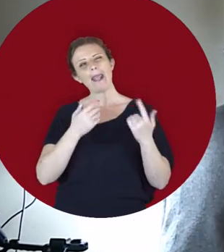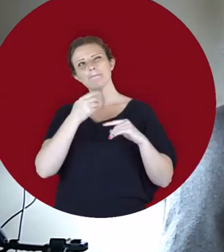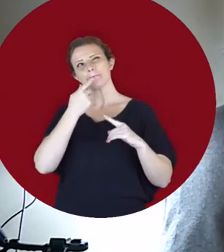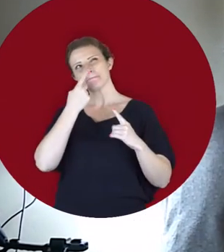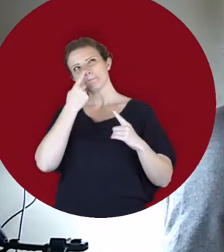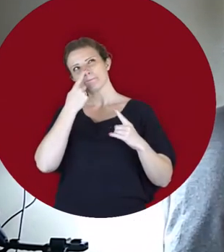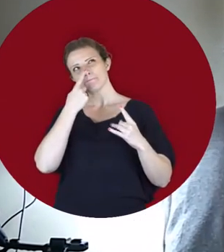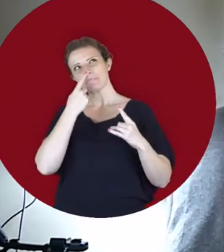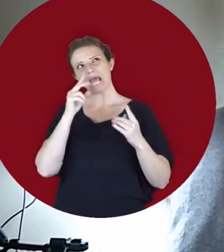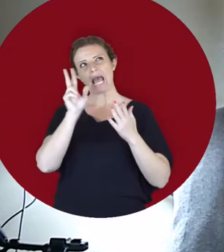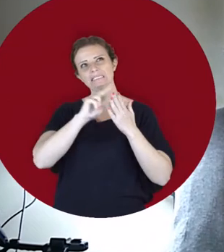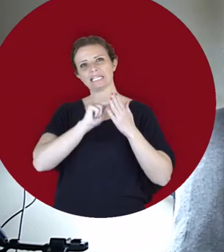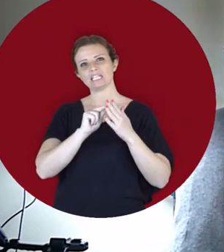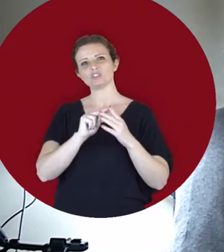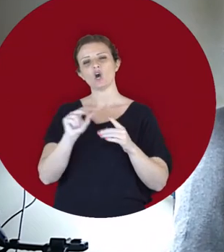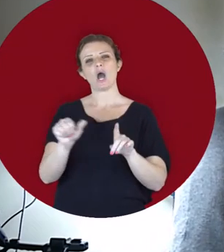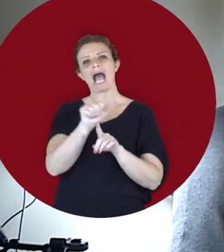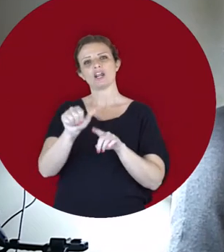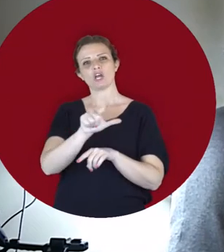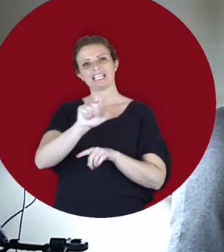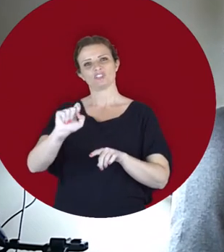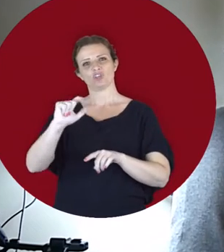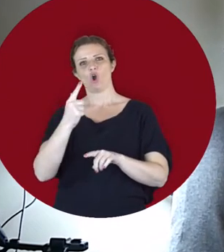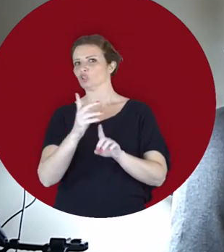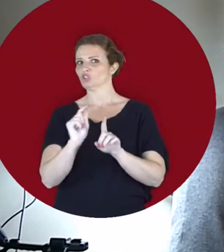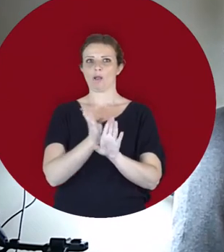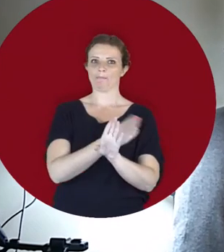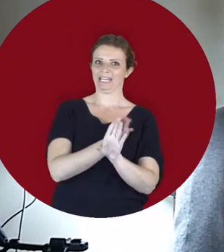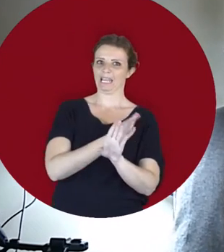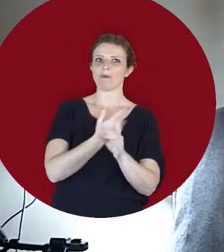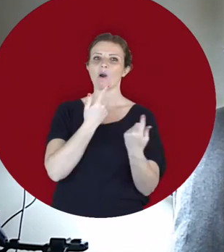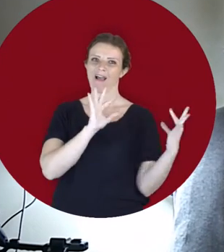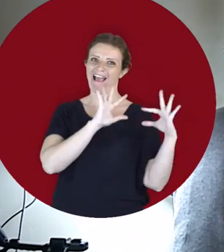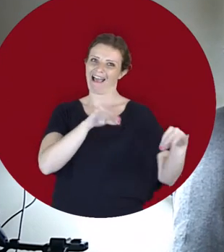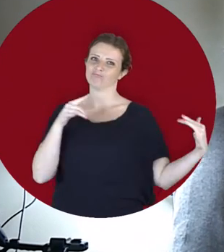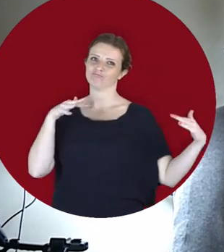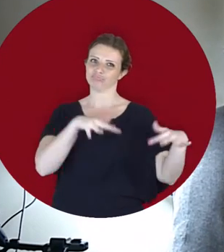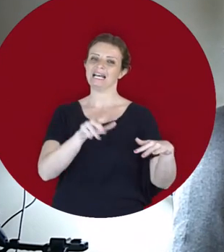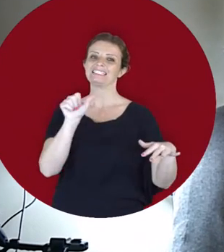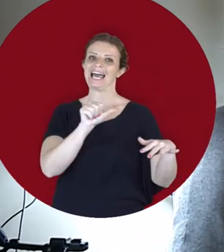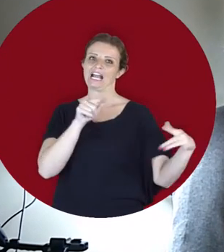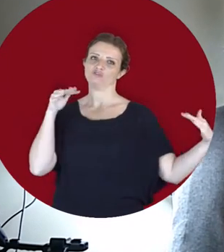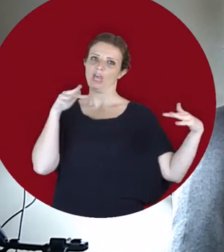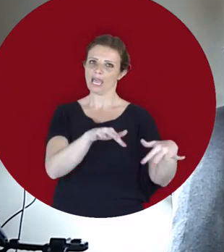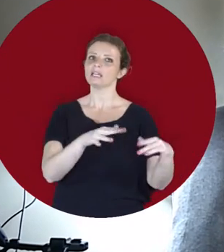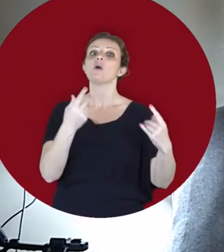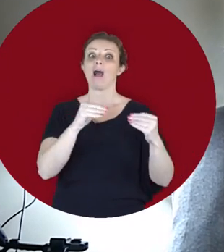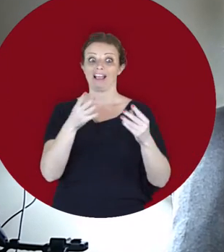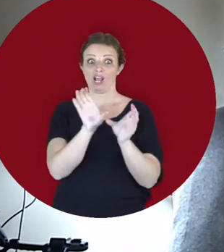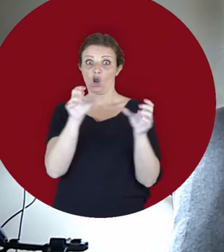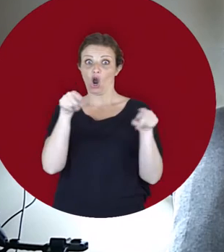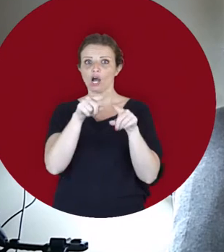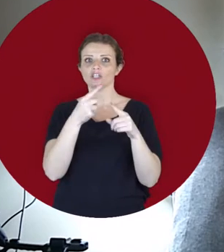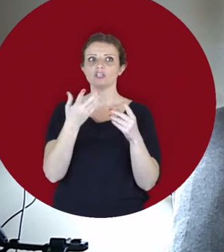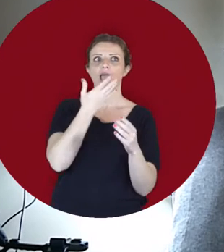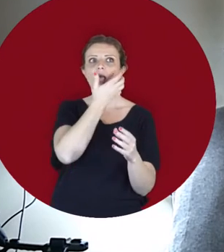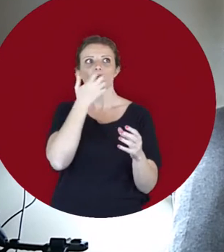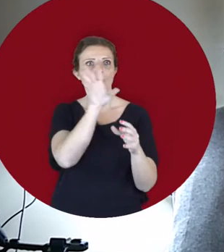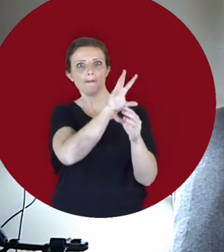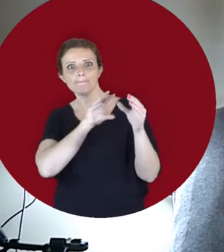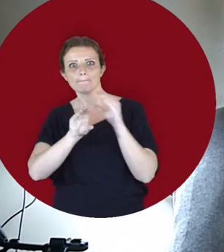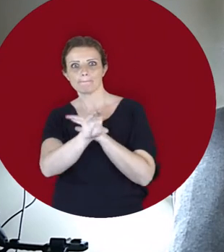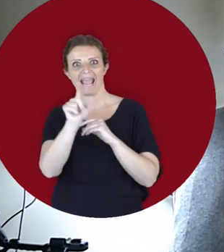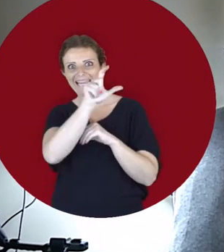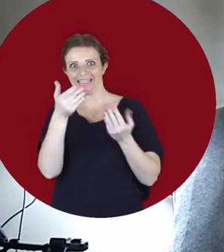probabilmente è stato scritto prima del 712, cioè dell'arrivo dei Saraceni, quando questo codice viene portato al sicuro